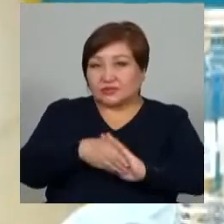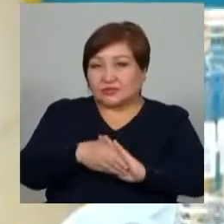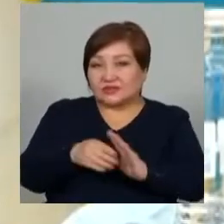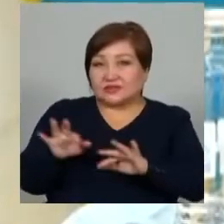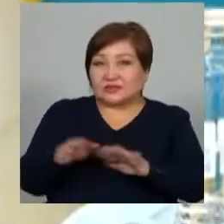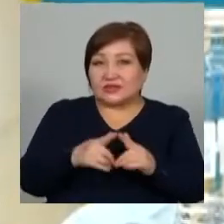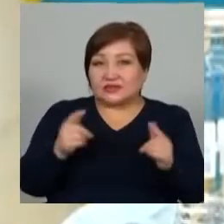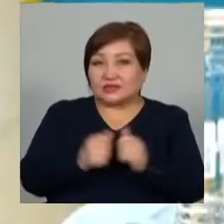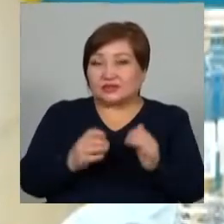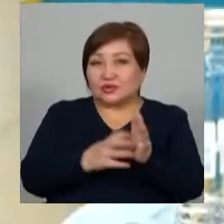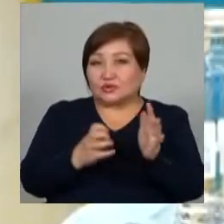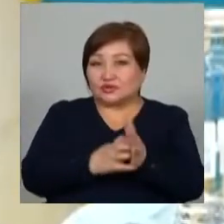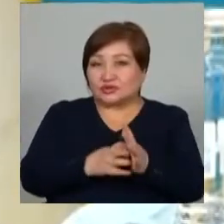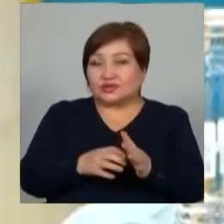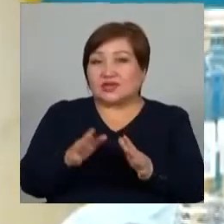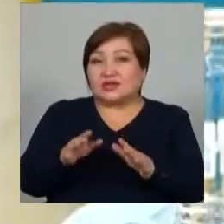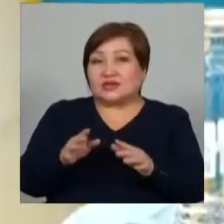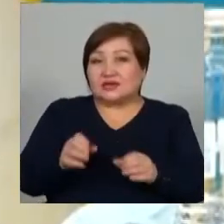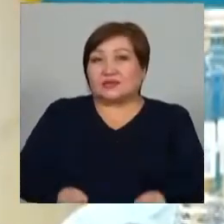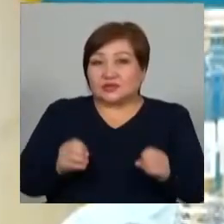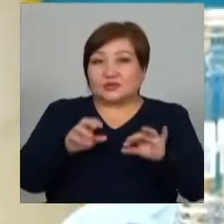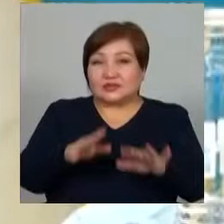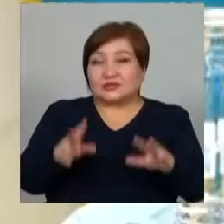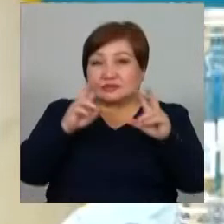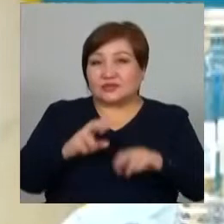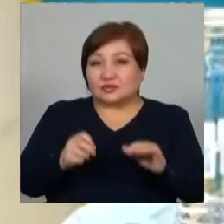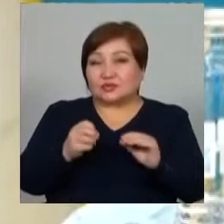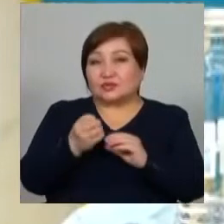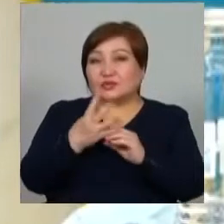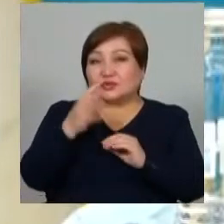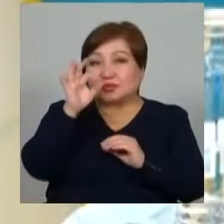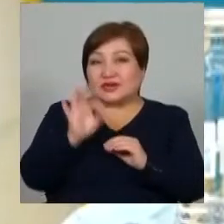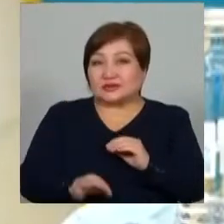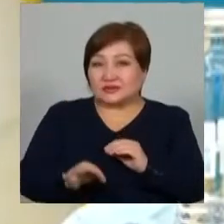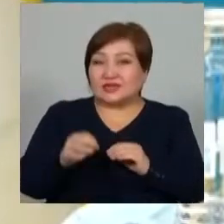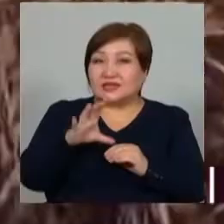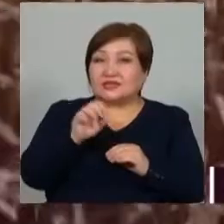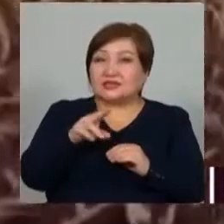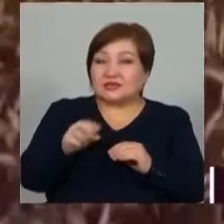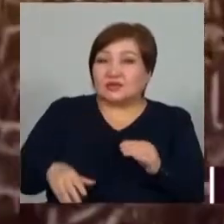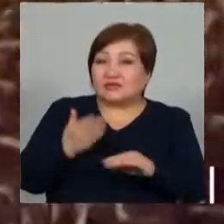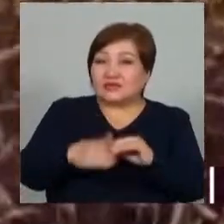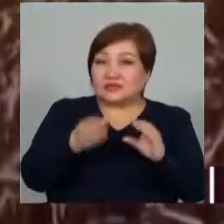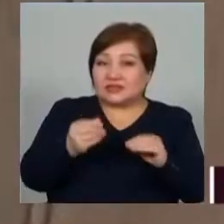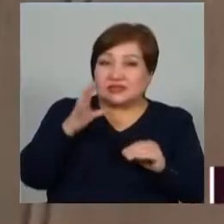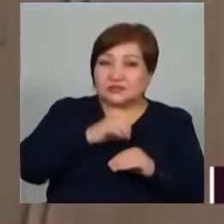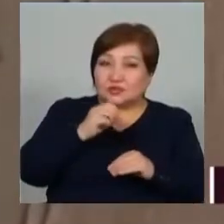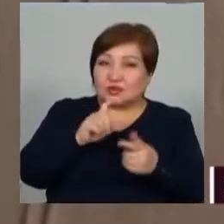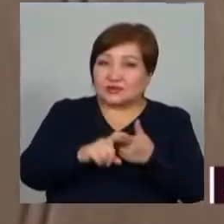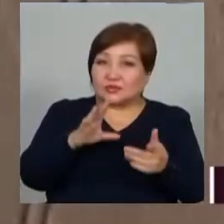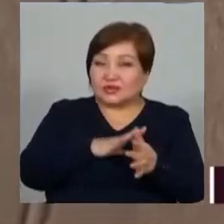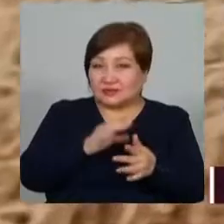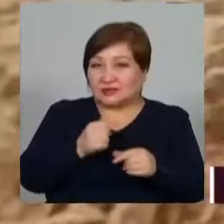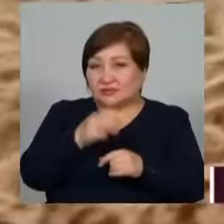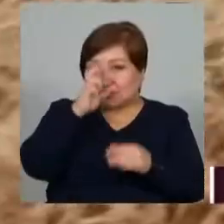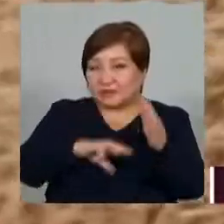автокөлік пен ауыл шаруашылығы техникаларының қолжетімділігін арттыру. Өндірушілер мен дистрибьютерлерден тиісті жауап күтеміз. Үкімет отырысында ауыл шаруашылығы